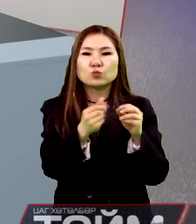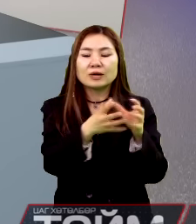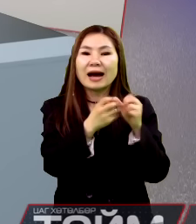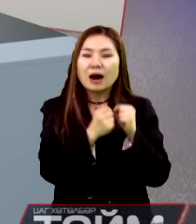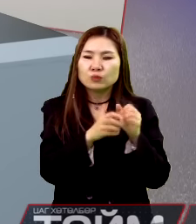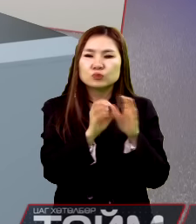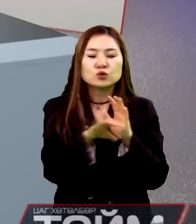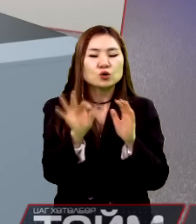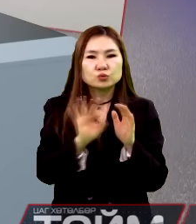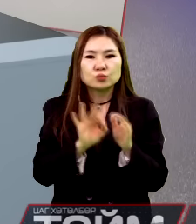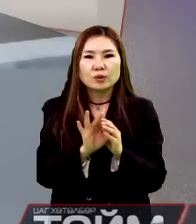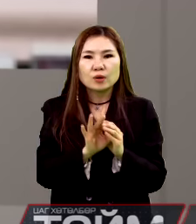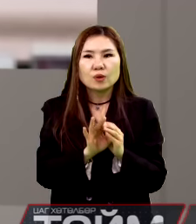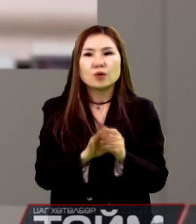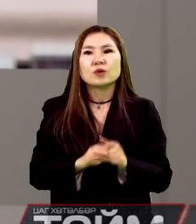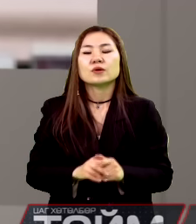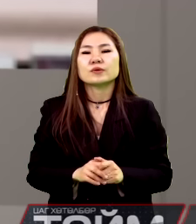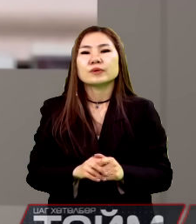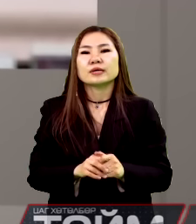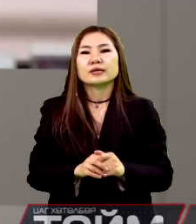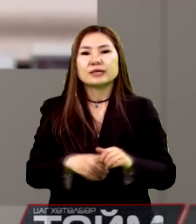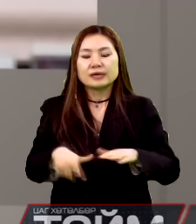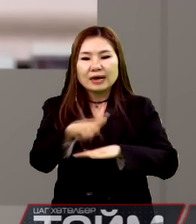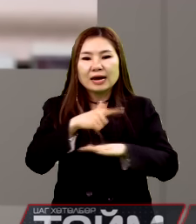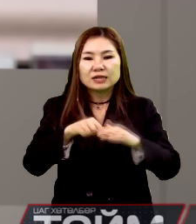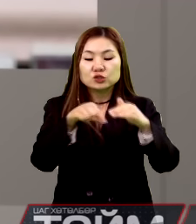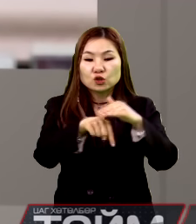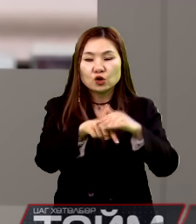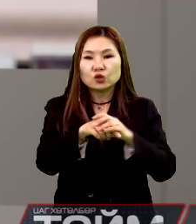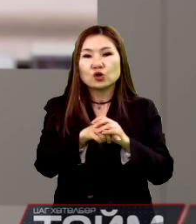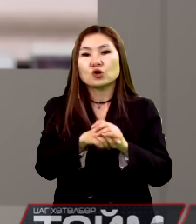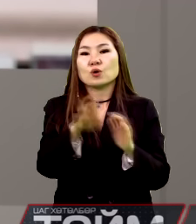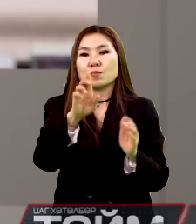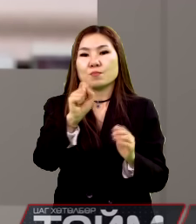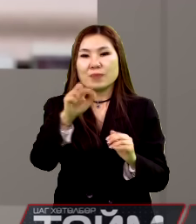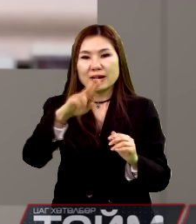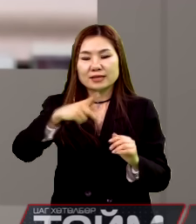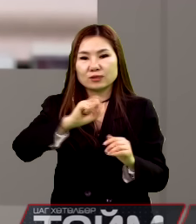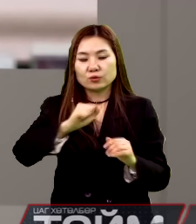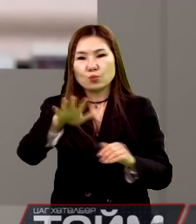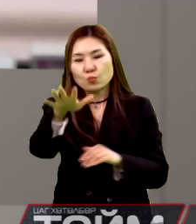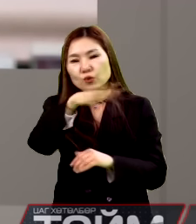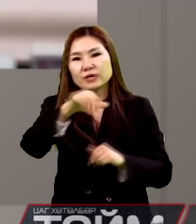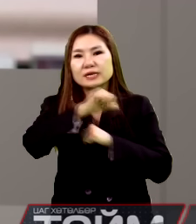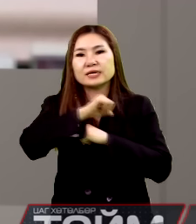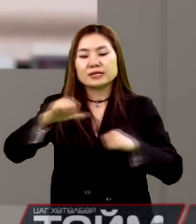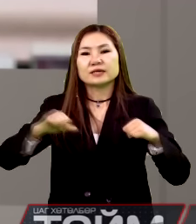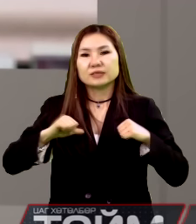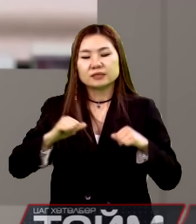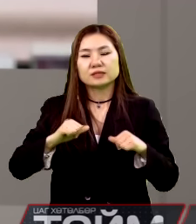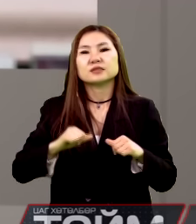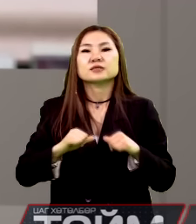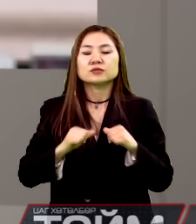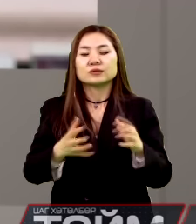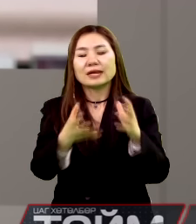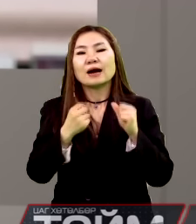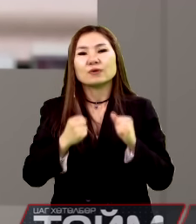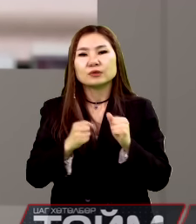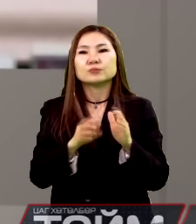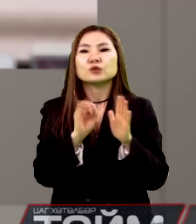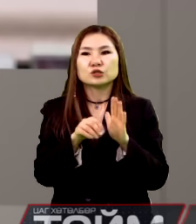түмний одоо тий Монгол улсын үндсэн хуулиндээ заасан ба шүү дээ. Газрын доорх баялаг бол ард түмний өмчөө. Тэгэхээр энэ хүрээндээ бол одоо энэ